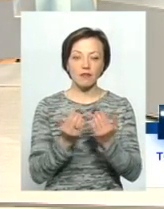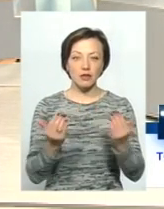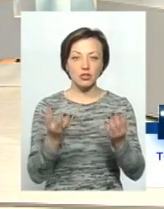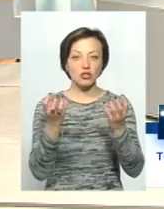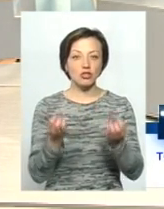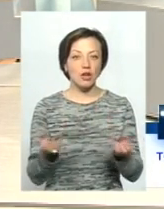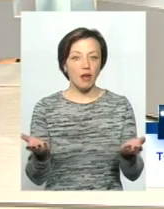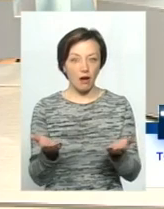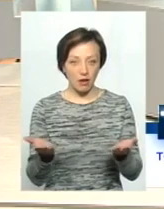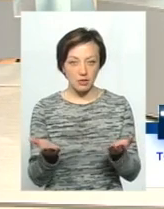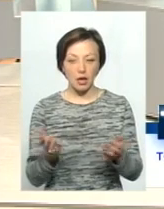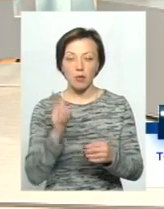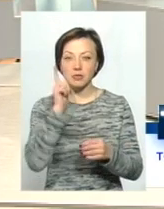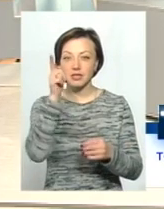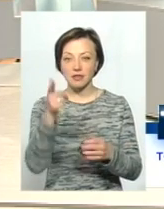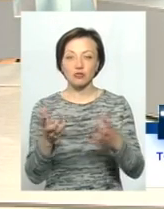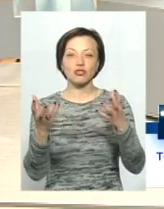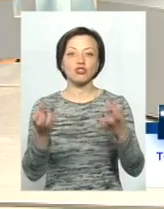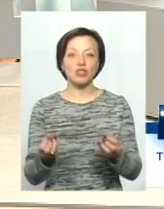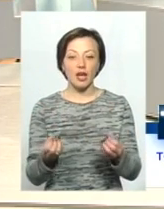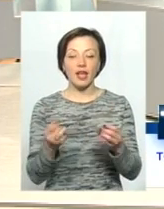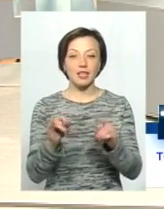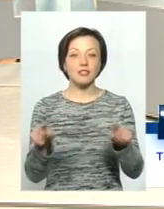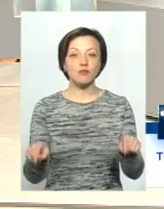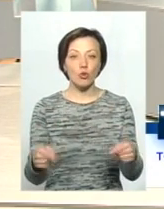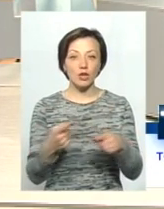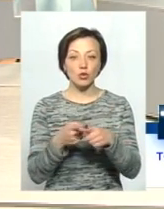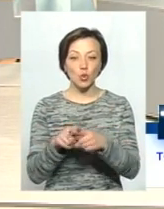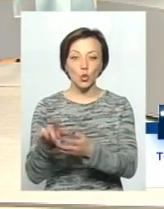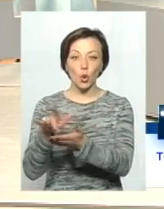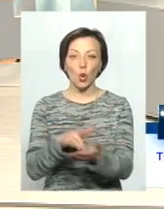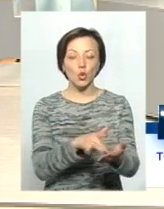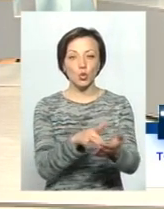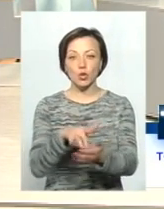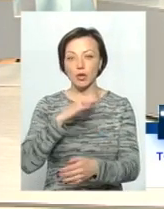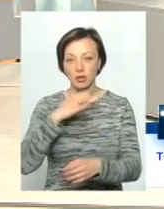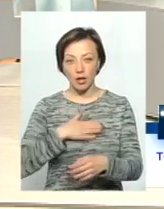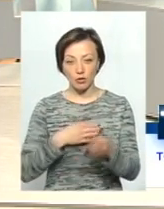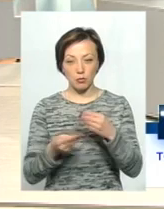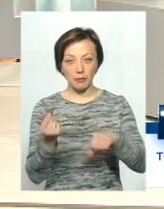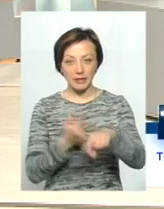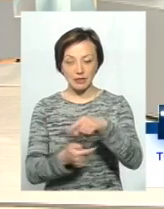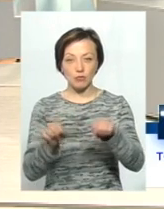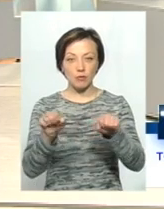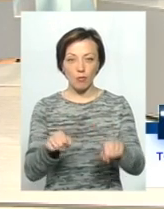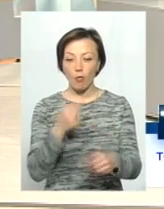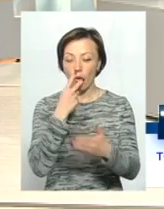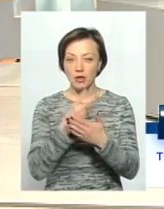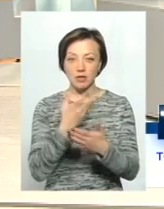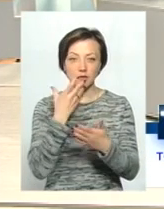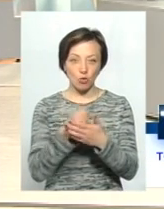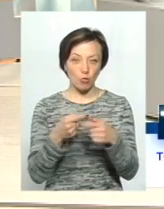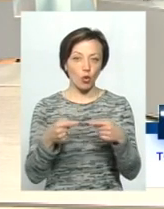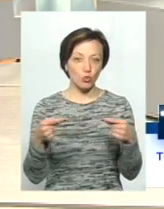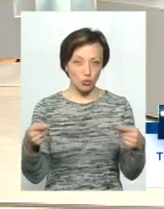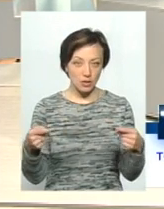ще якась, а післязавтра ще десь, і створили отой тур для наших, для нашого бізнесу, який міг би показати там свою